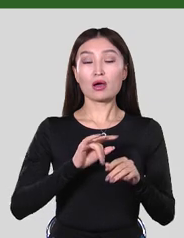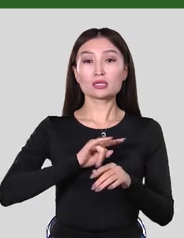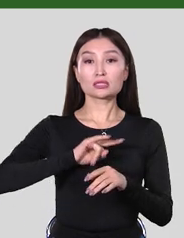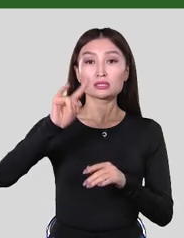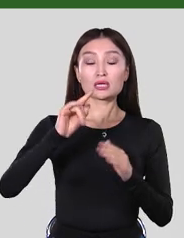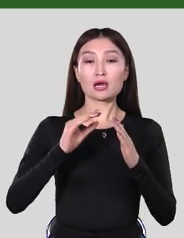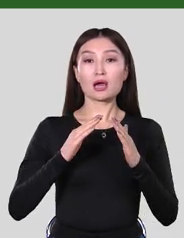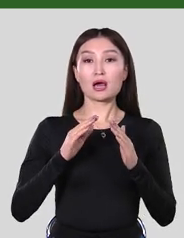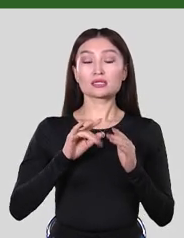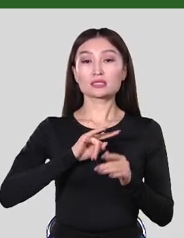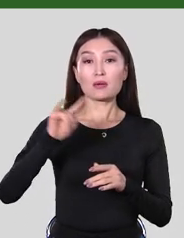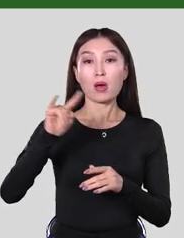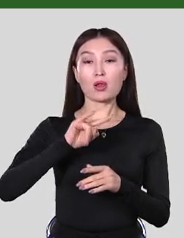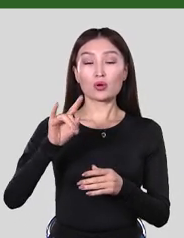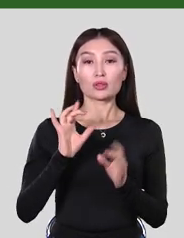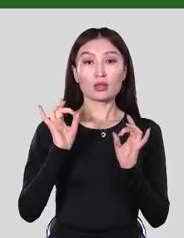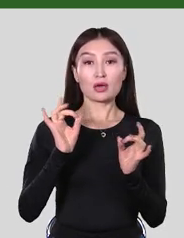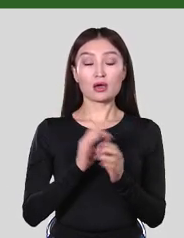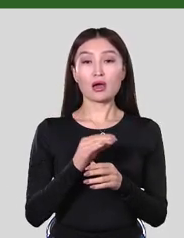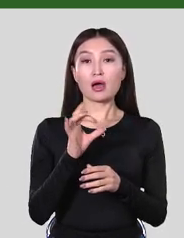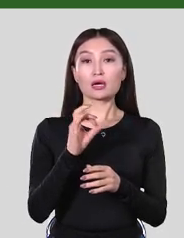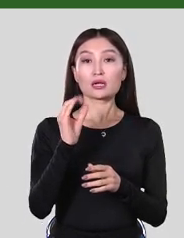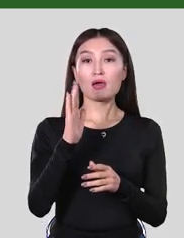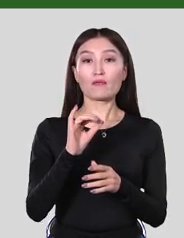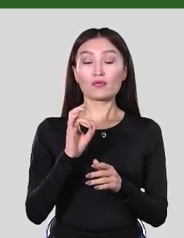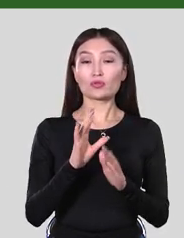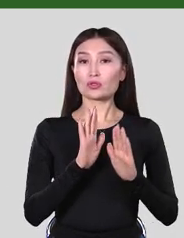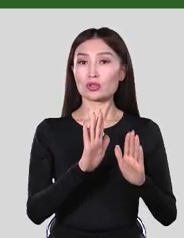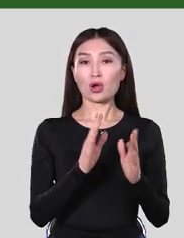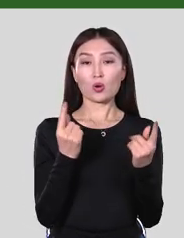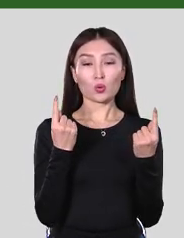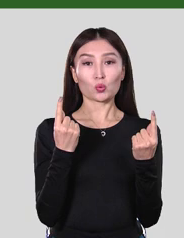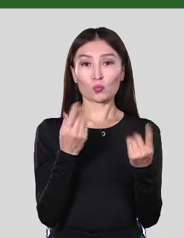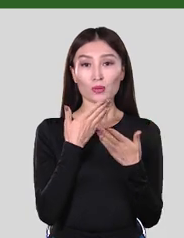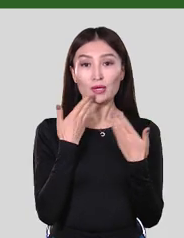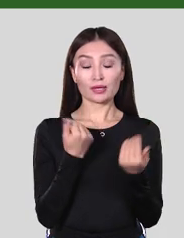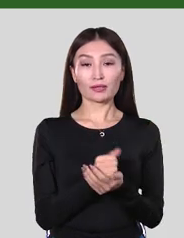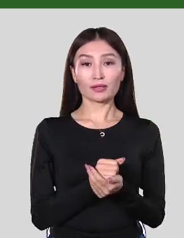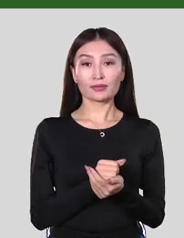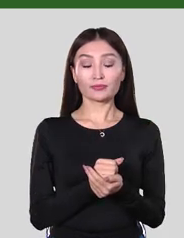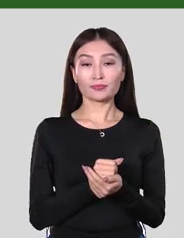взлетающего реактивного самолета. А ведь ревун не такая уж и крупная обезьяна.